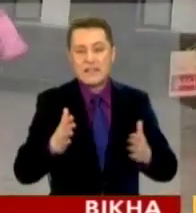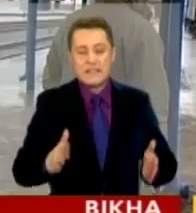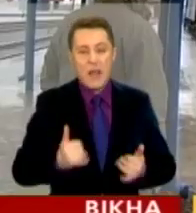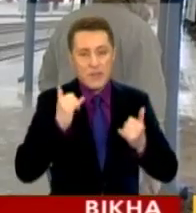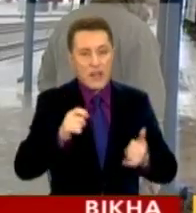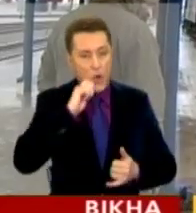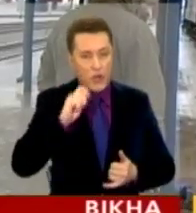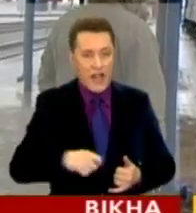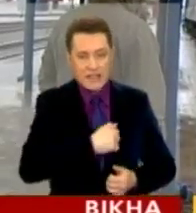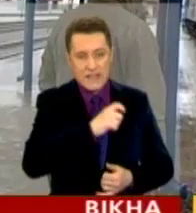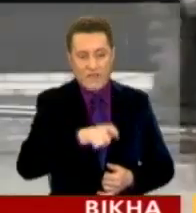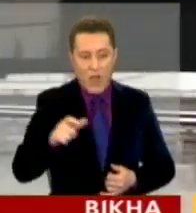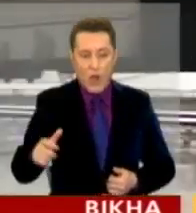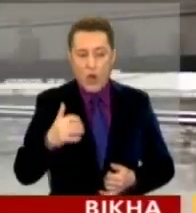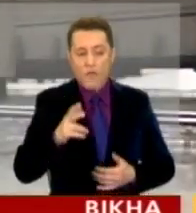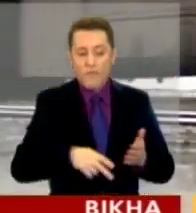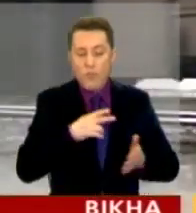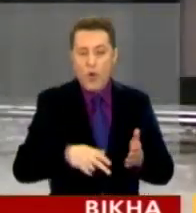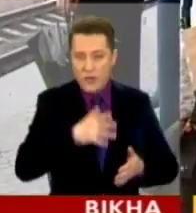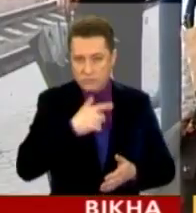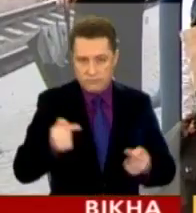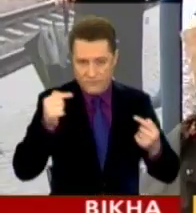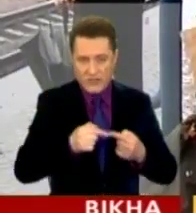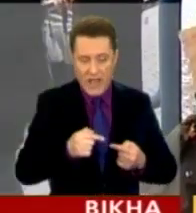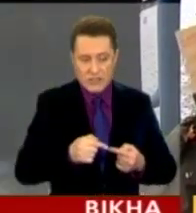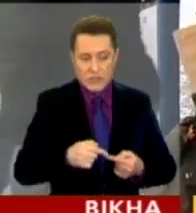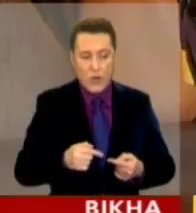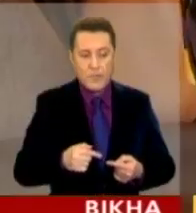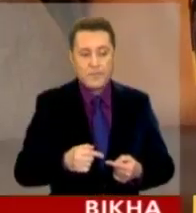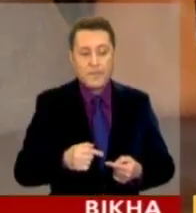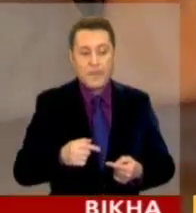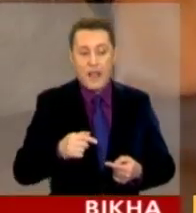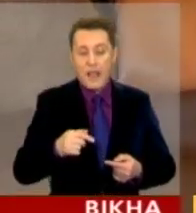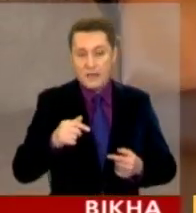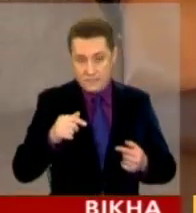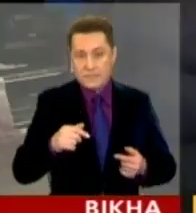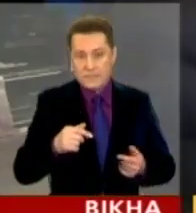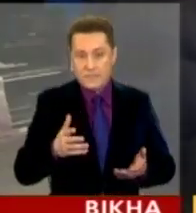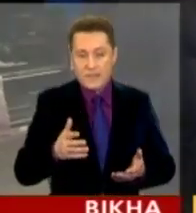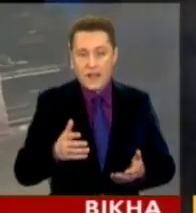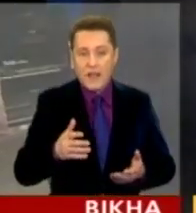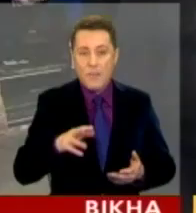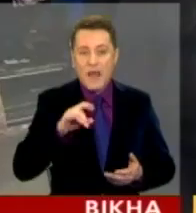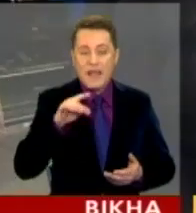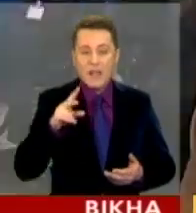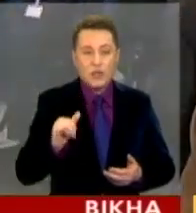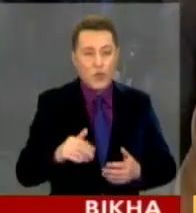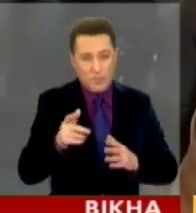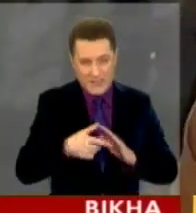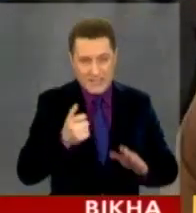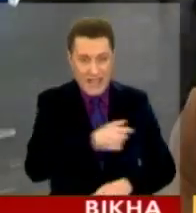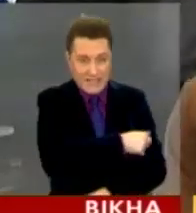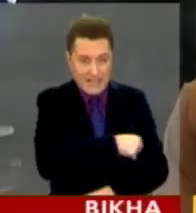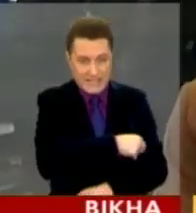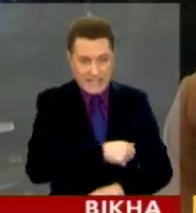вояків. Потяг Київ-Сімферополь приходить учасно. Марію пізнаємо за єдиною синьо-жовтою стрічкою на пероні. Каже, доїхала добре. Люди